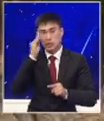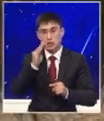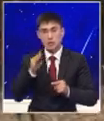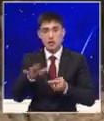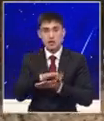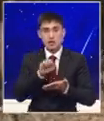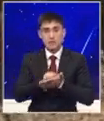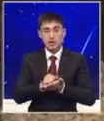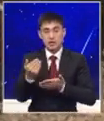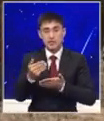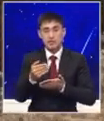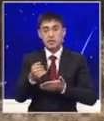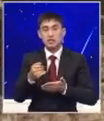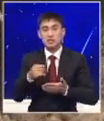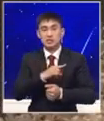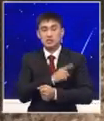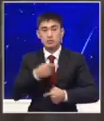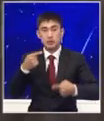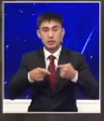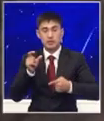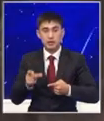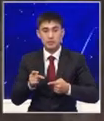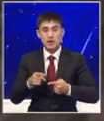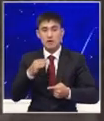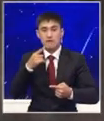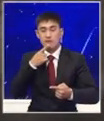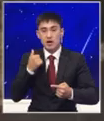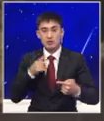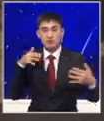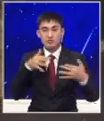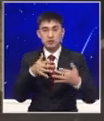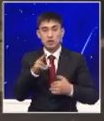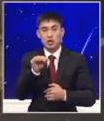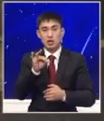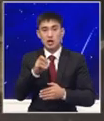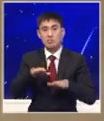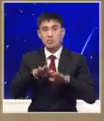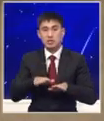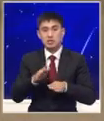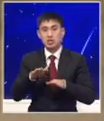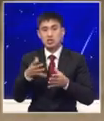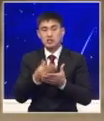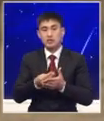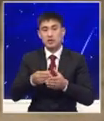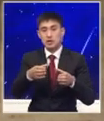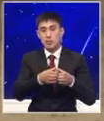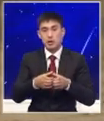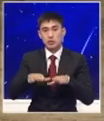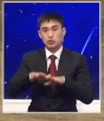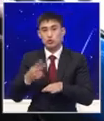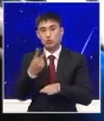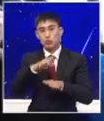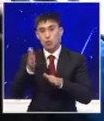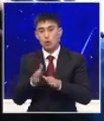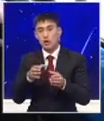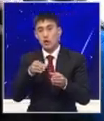дробления сил противника. Опасаясь открытого военного столкновения с джунгарами, Жангирхан расположил часть своей дружины в ущелье между двух